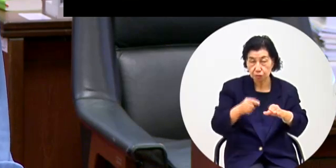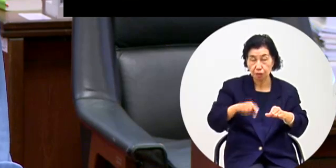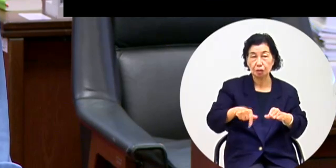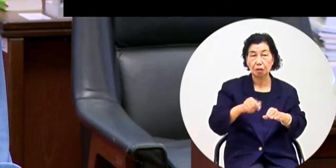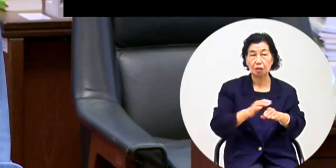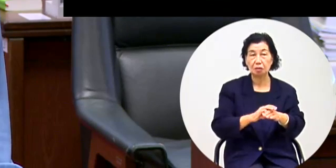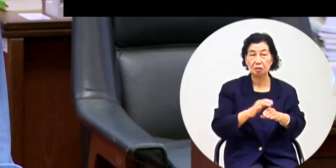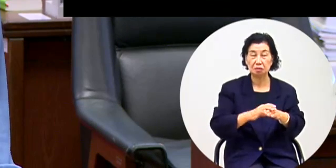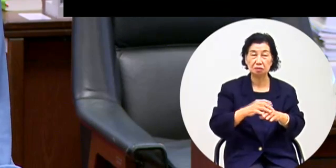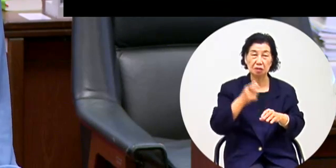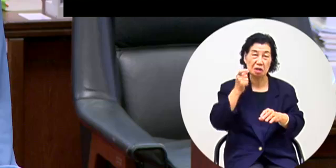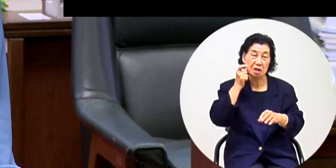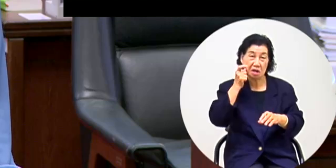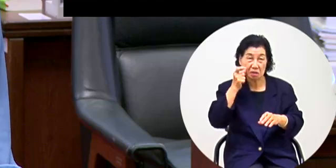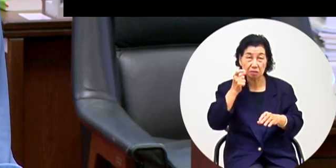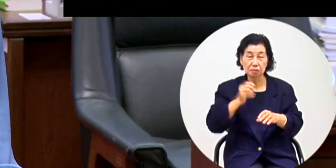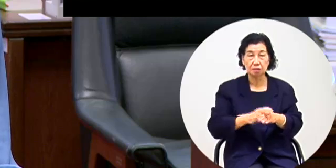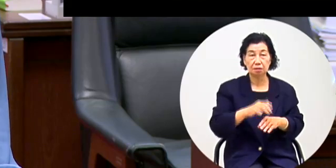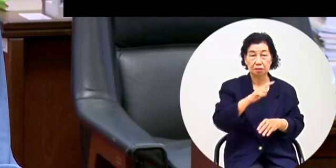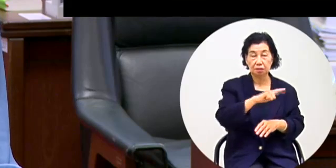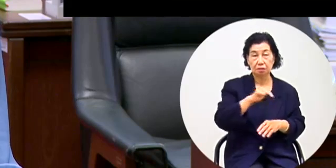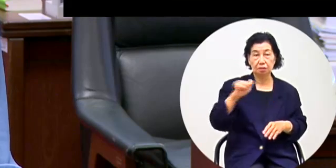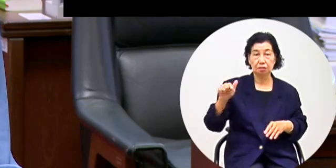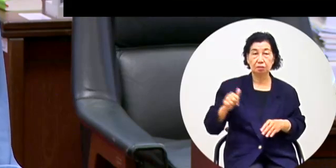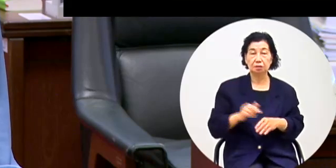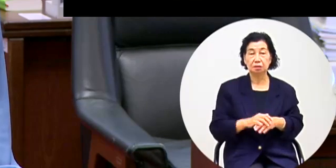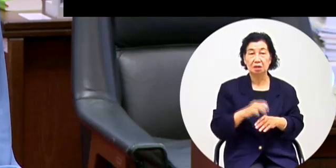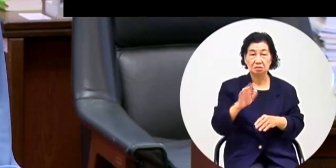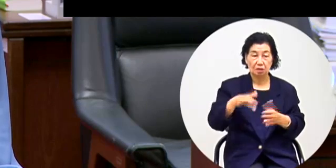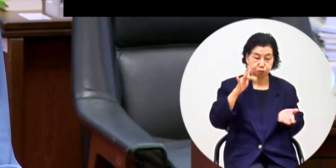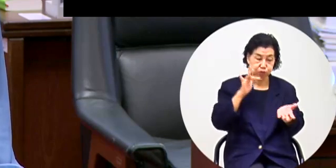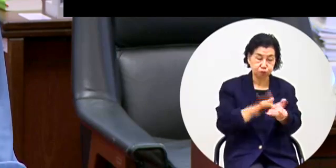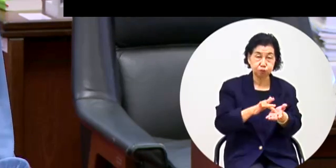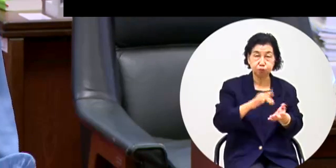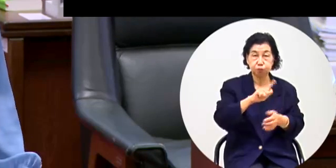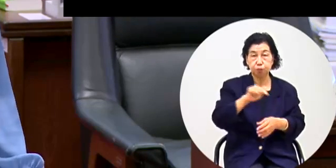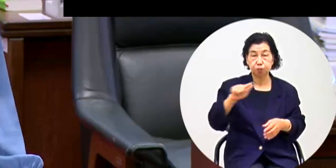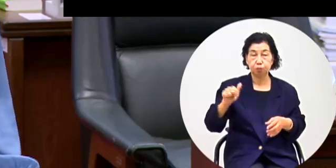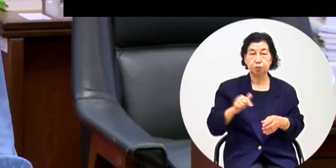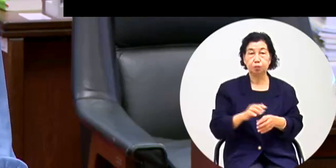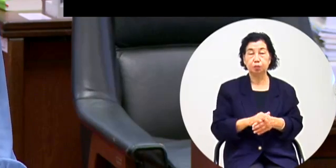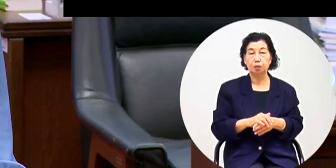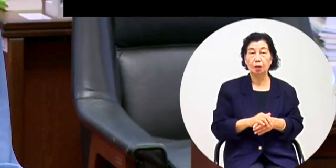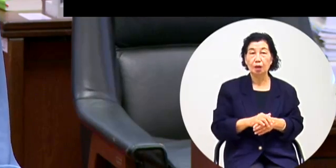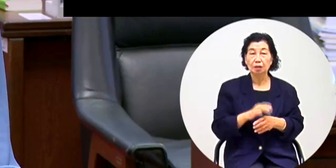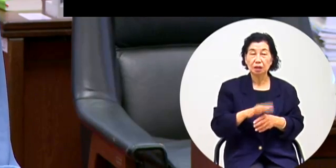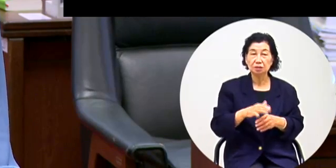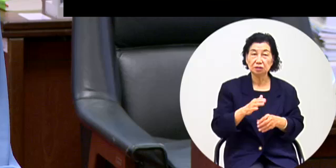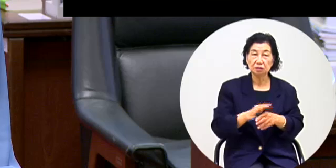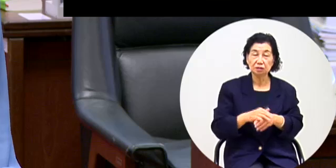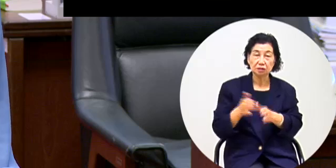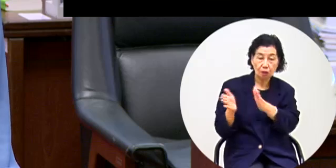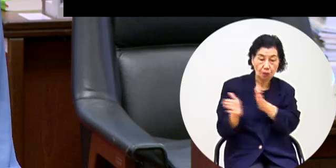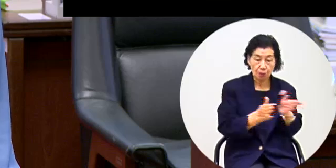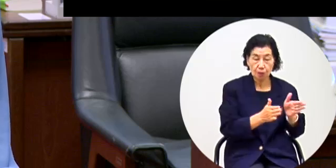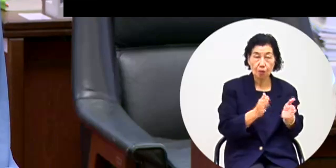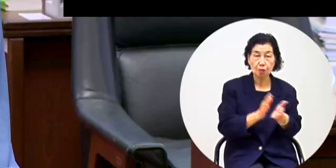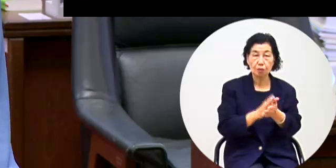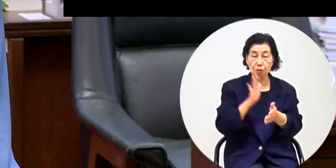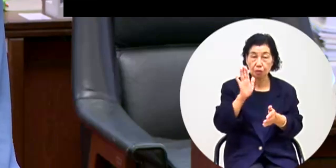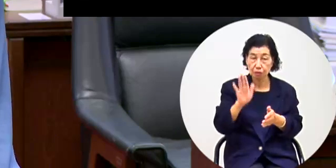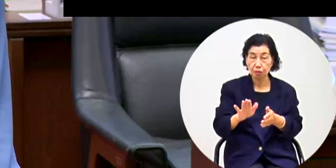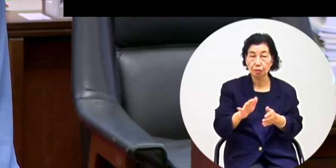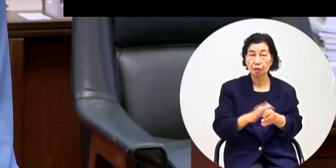道，如果说是有毒性的东西，它经过固化处理，它可能它可以成为一般事业废弃物，但是它